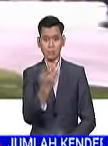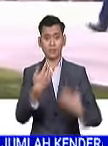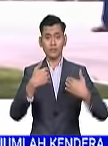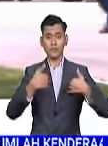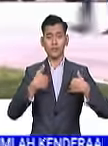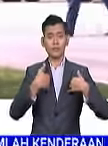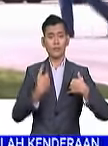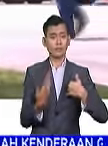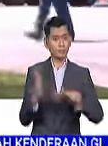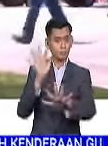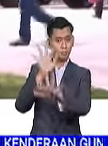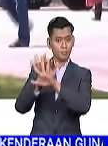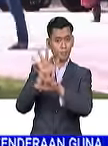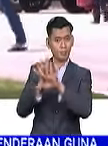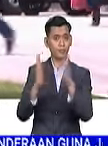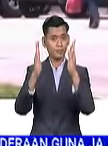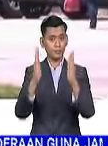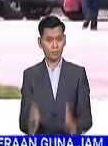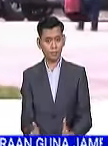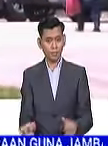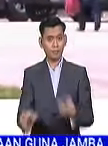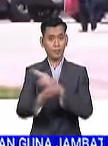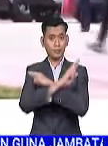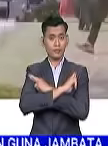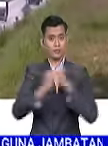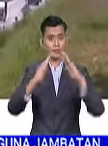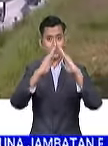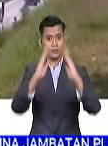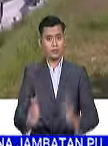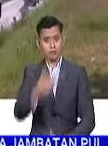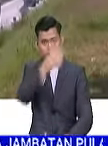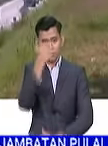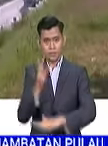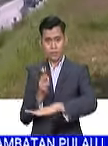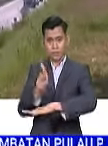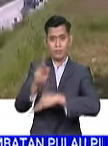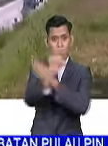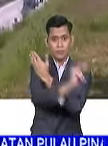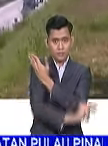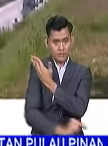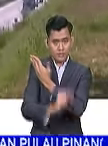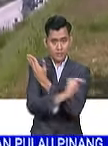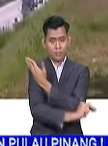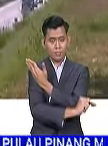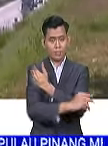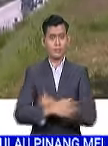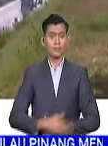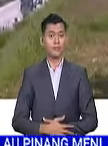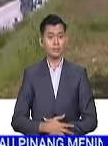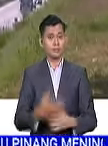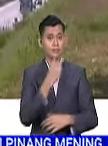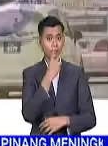mendadak pengunjung di kawasan R&R ini berikutan kebenaran rentas negeri yang diberikan. Jadi untuk kita mengikuti suasana di sini,